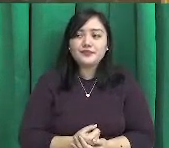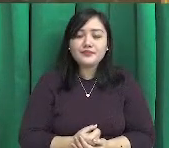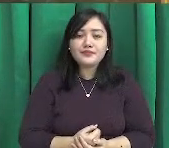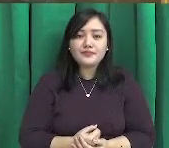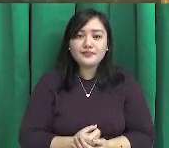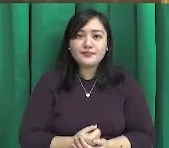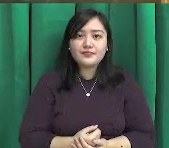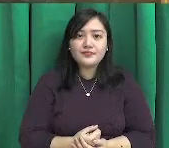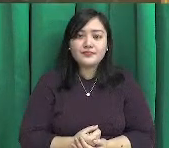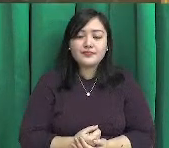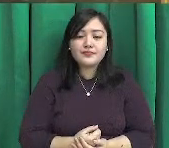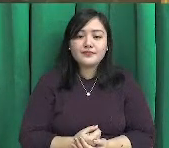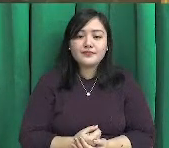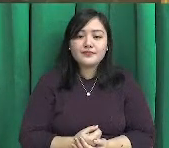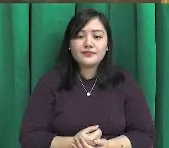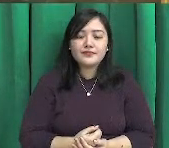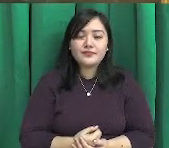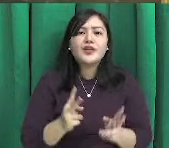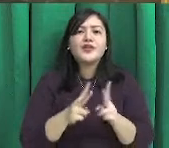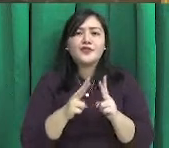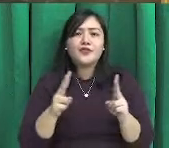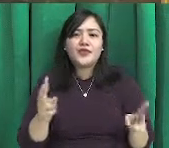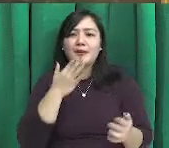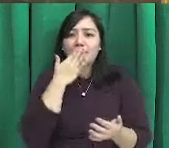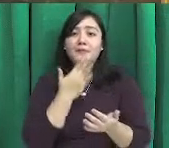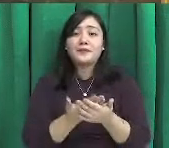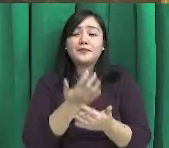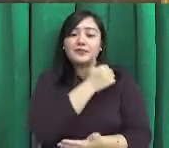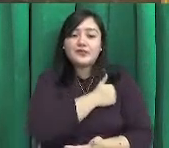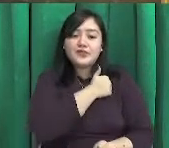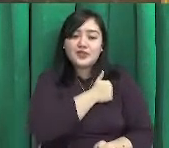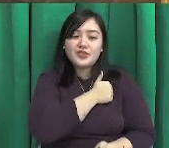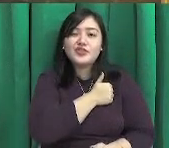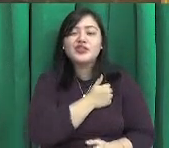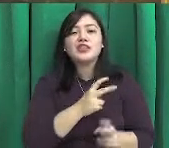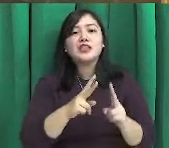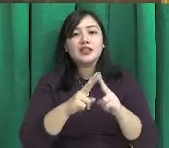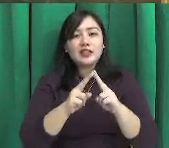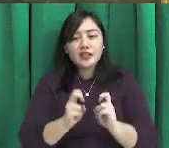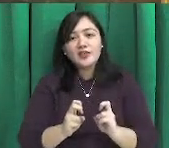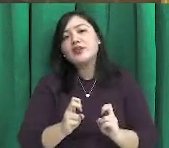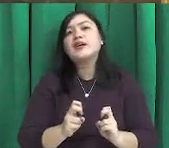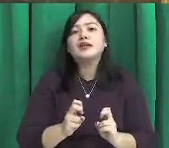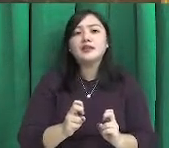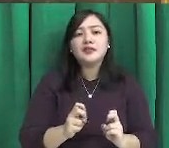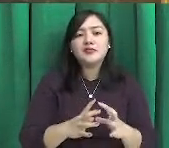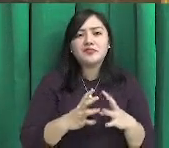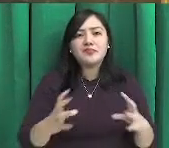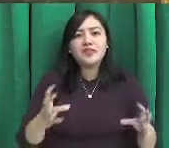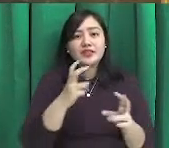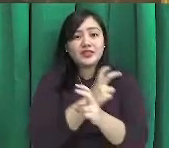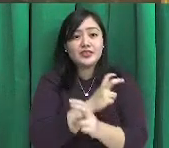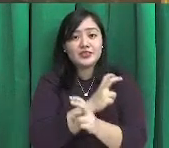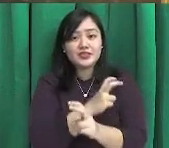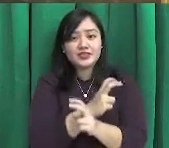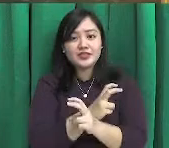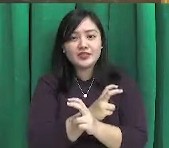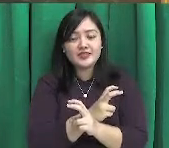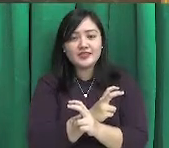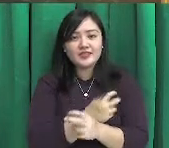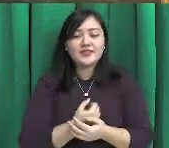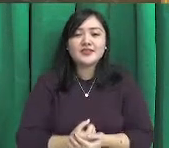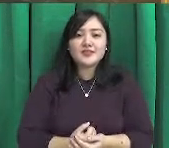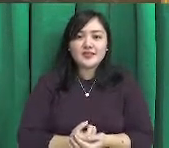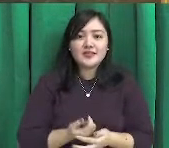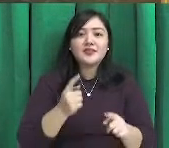ninyo na naipahayag ninyo. Bagamat naging critical, ay para pagpapatotoo at ma-guide pa